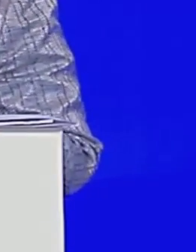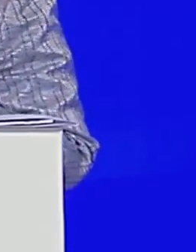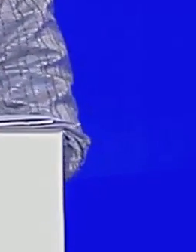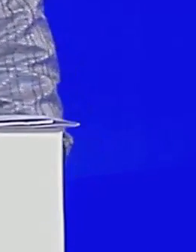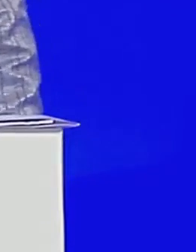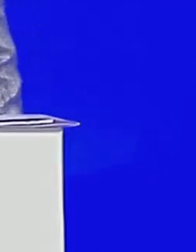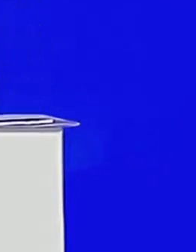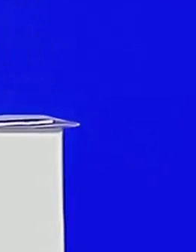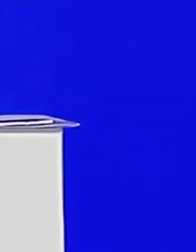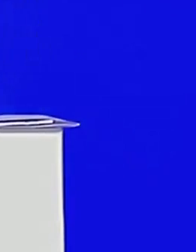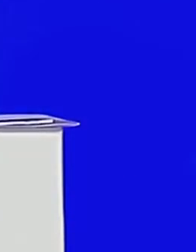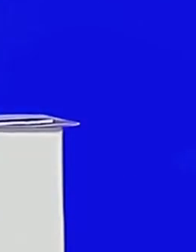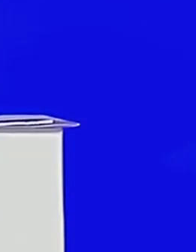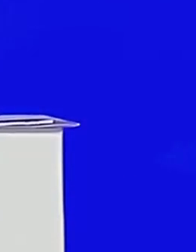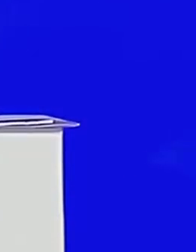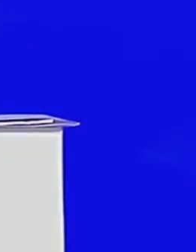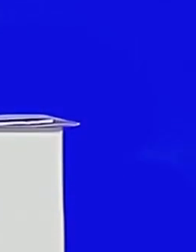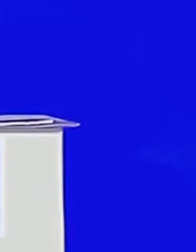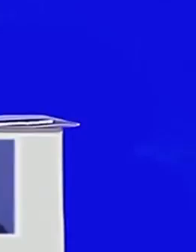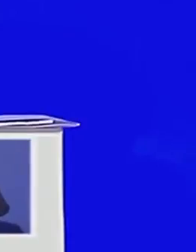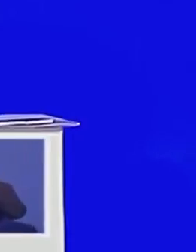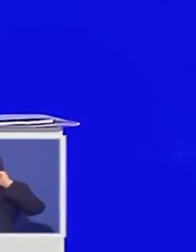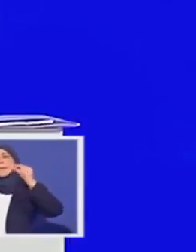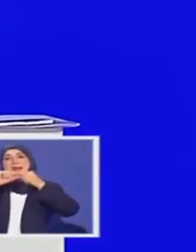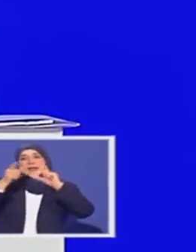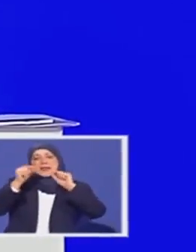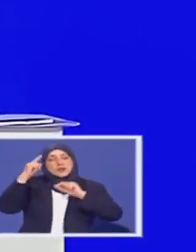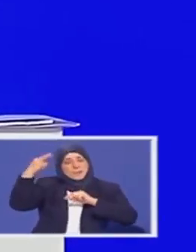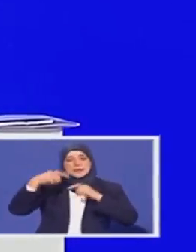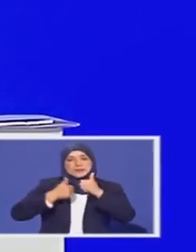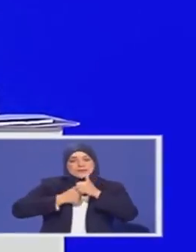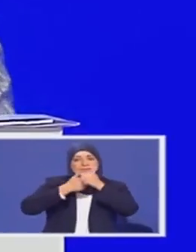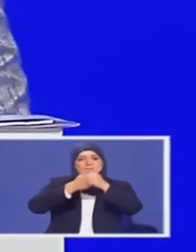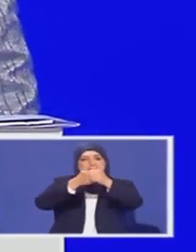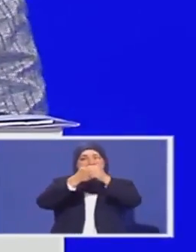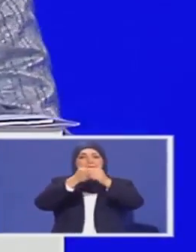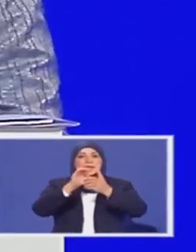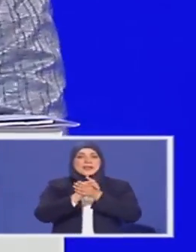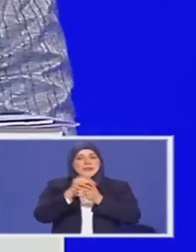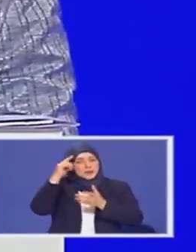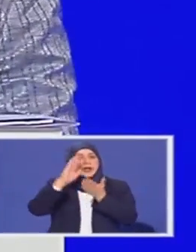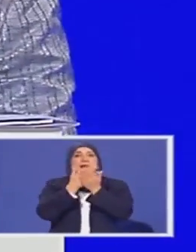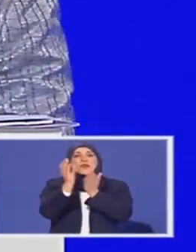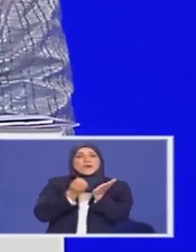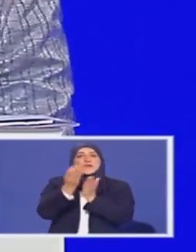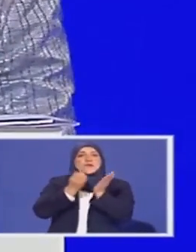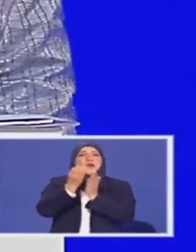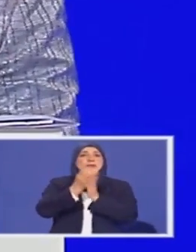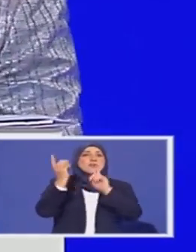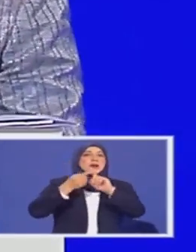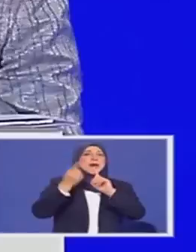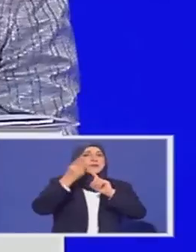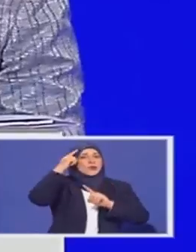الكل التفاصيل باش معناها تباعا سيقع معناها هناك مناشير كما قلنا في